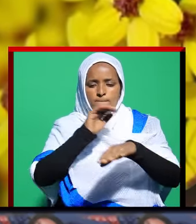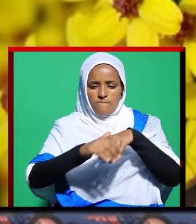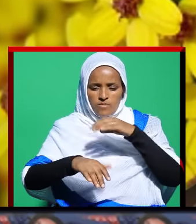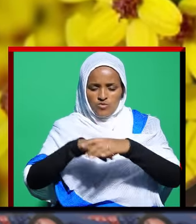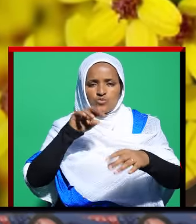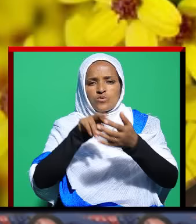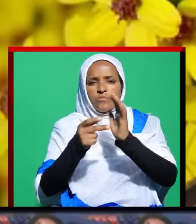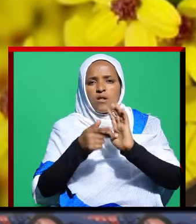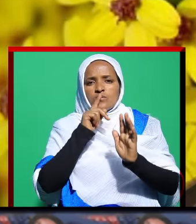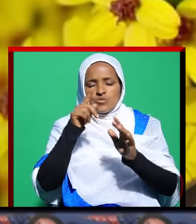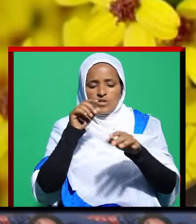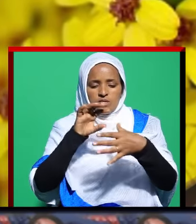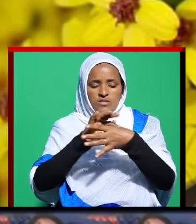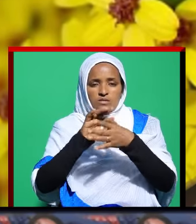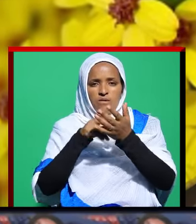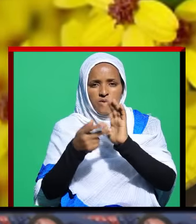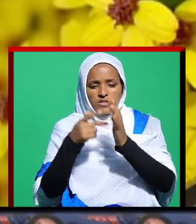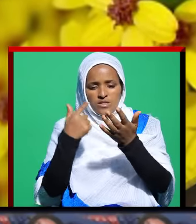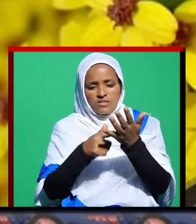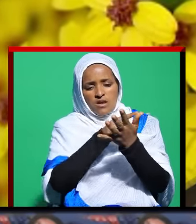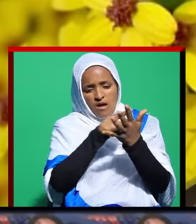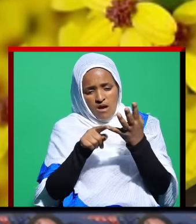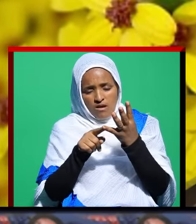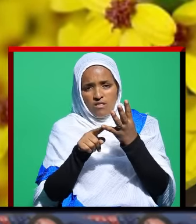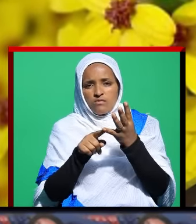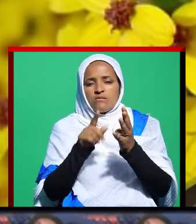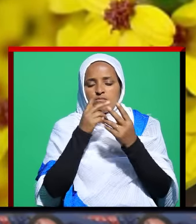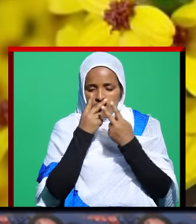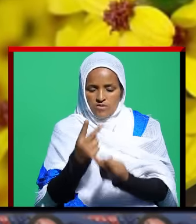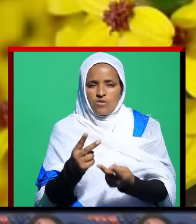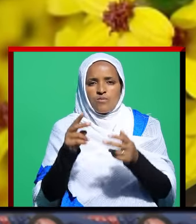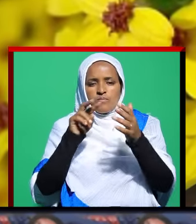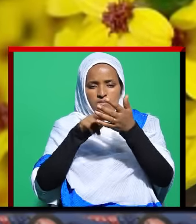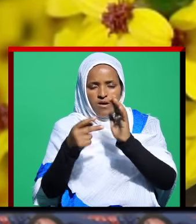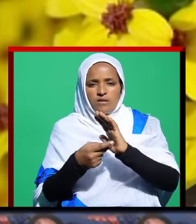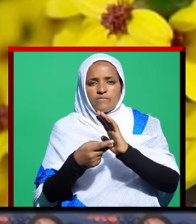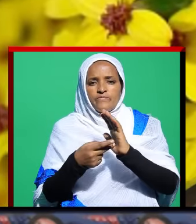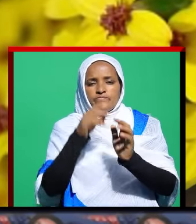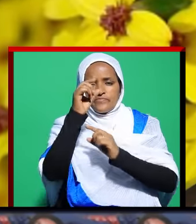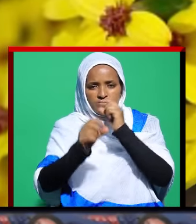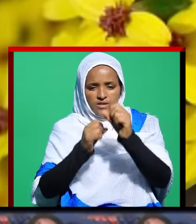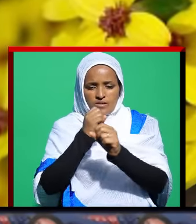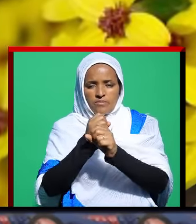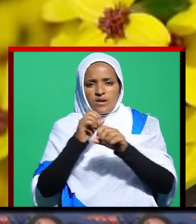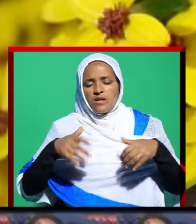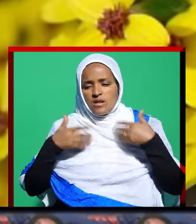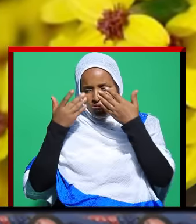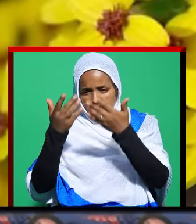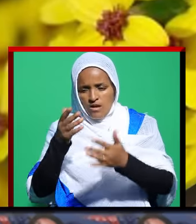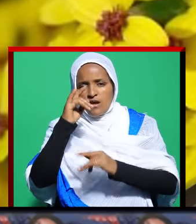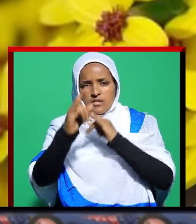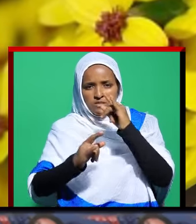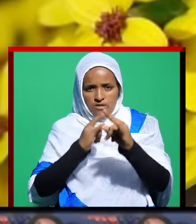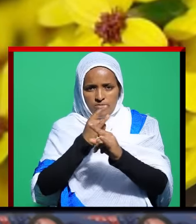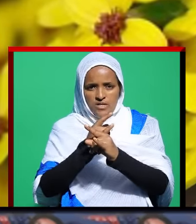ምቾት ማለት ነው። እነዚህ የስጋ ማለት ነው። እነዚህን አራት ነገሮች ነው የምናየው። ማለት ምን ማለት ነው? እድሜ ለንስሐ